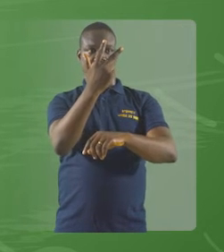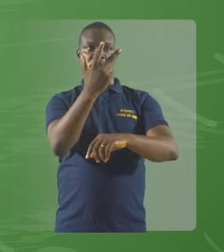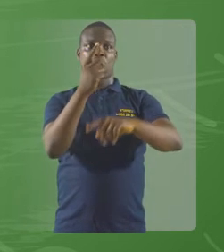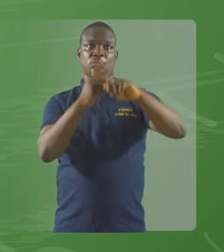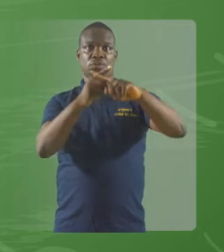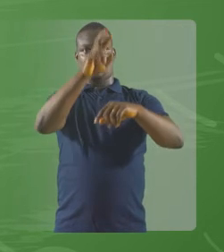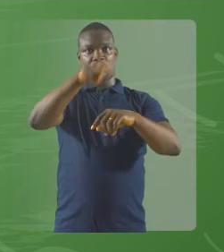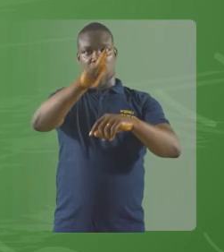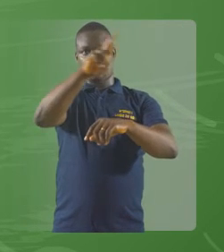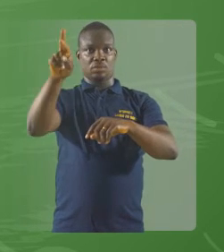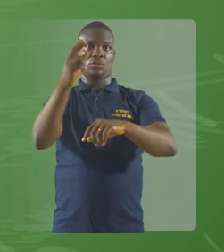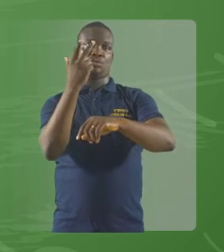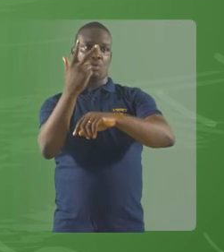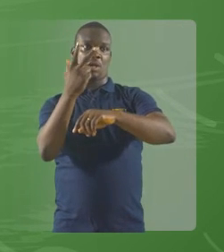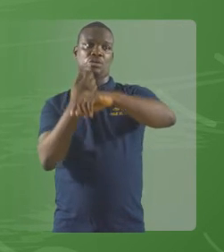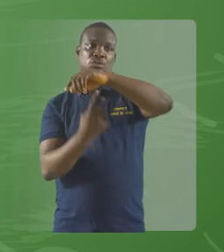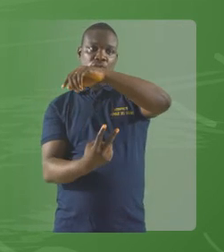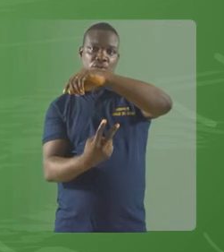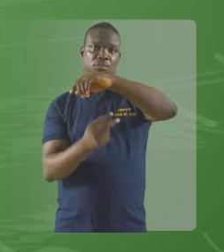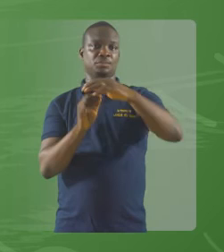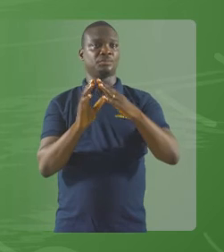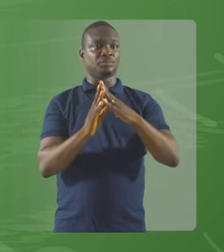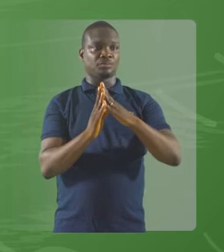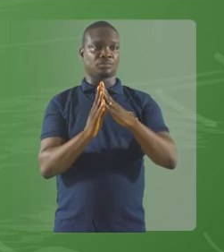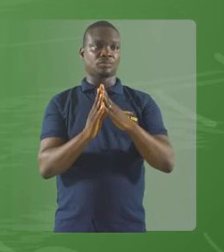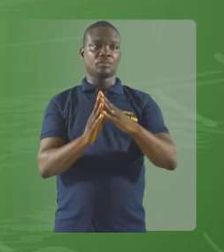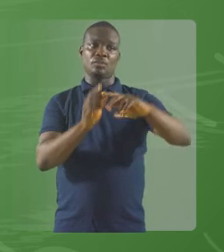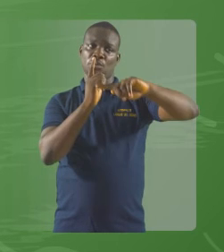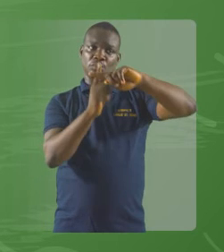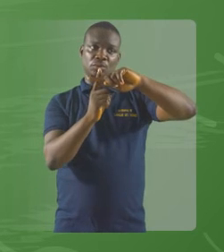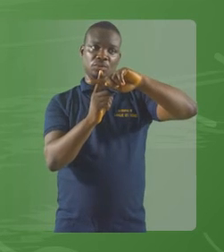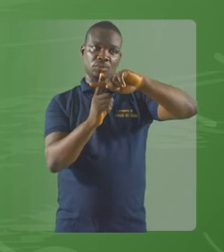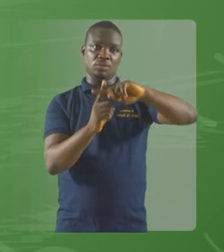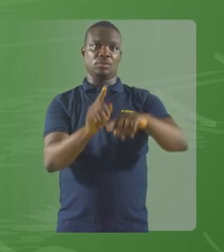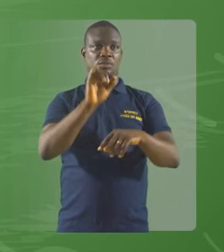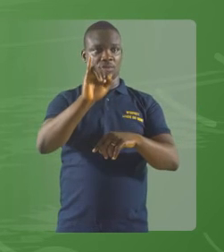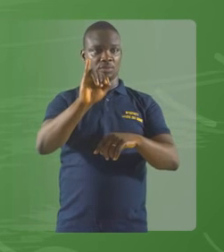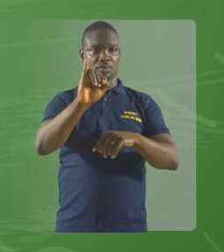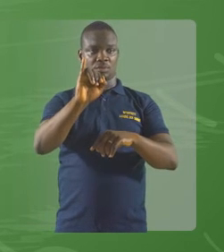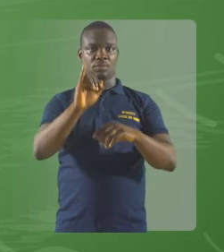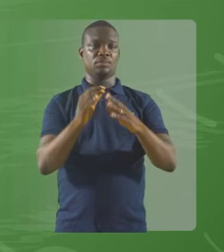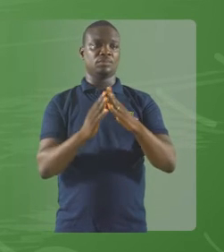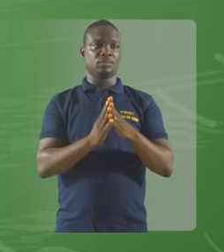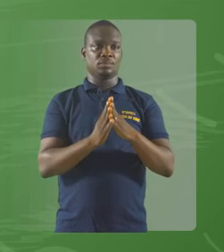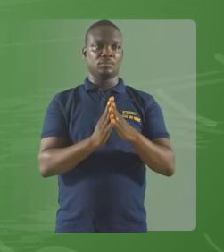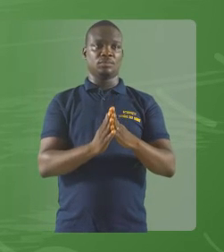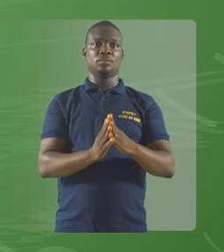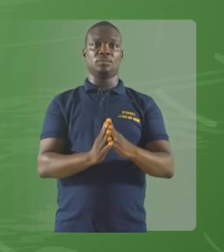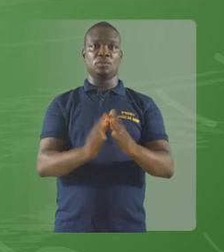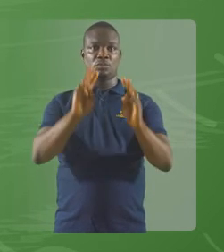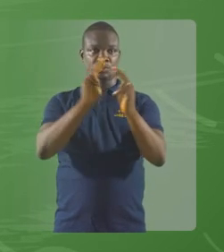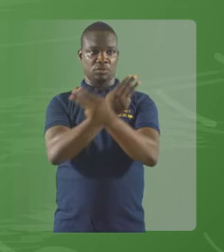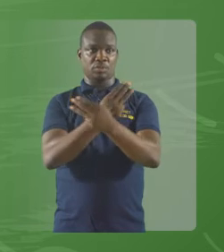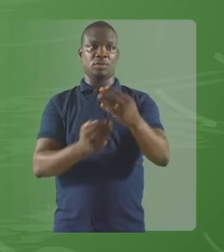3 plus racine de 3 sur 2 plus i multiplié